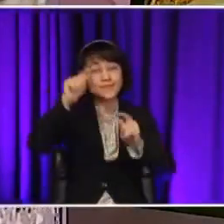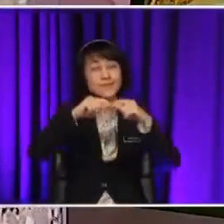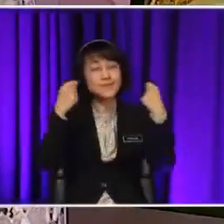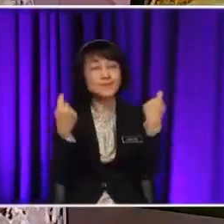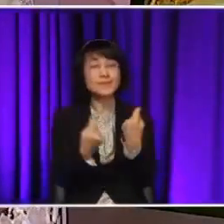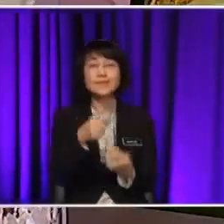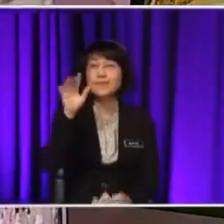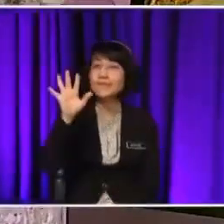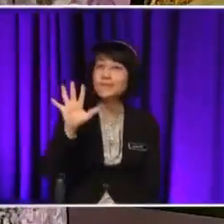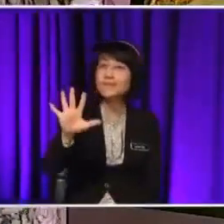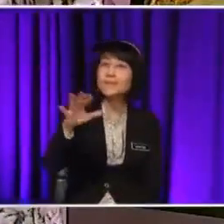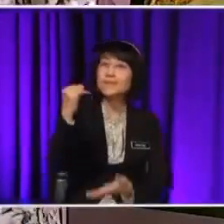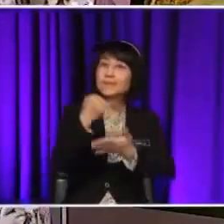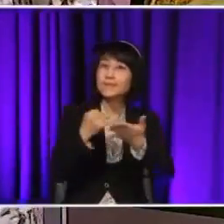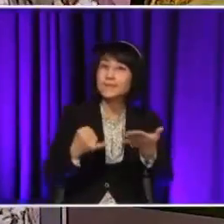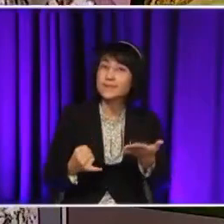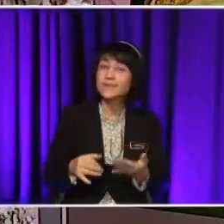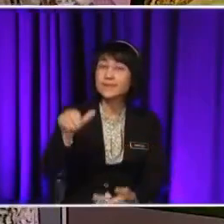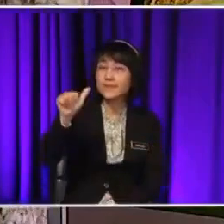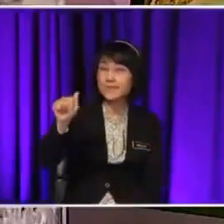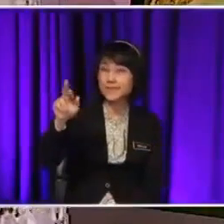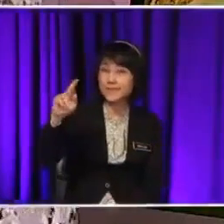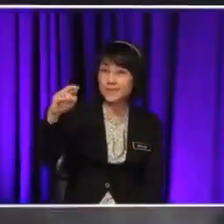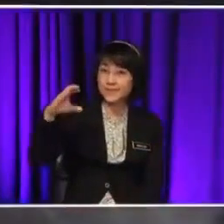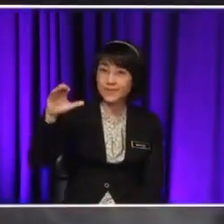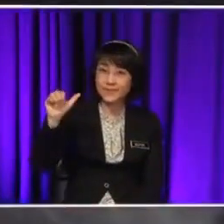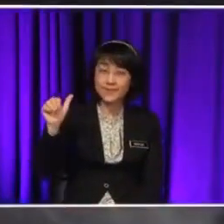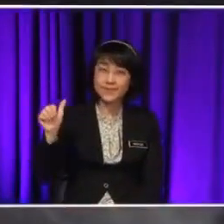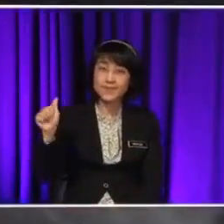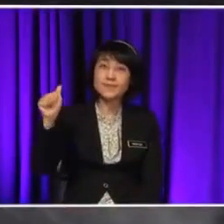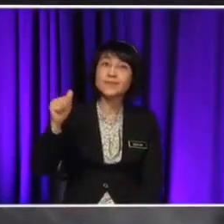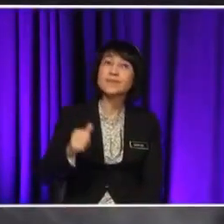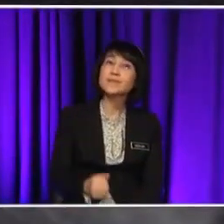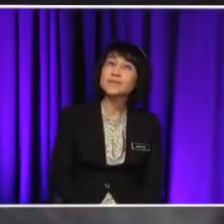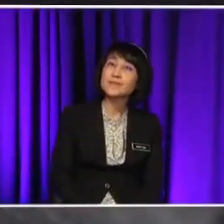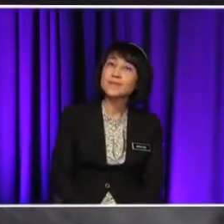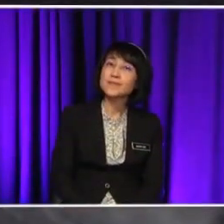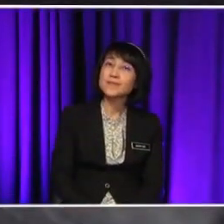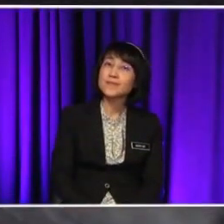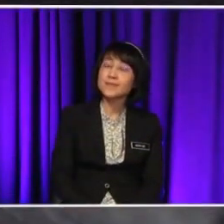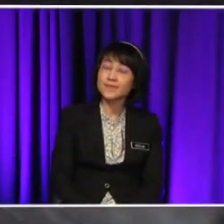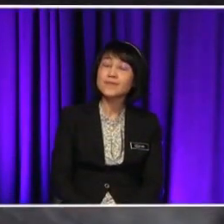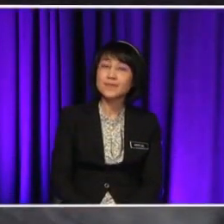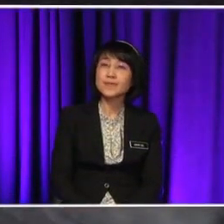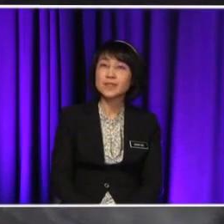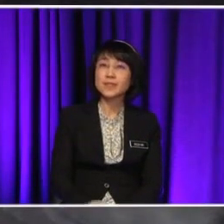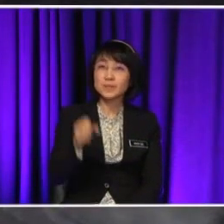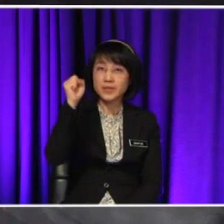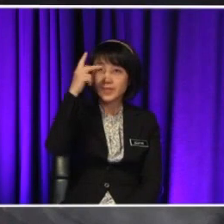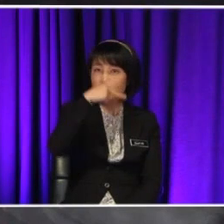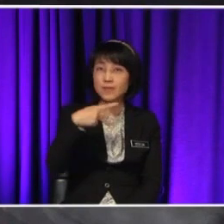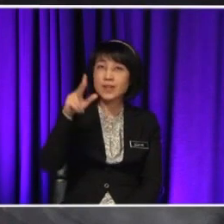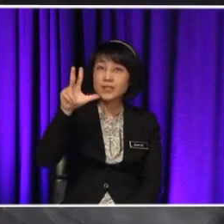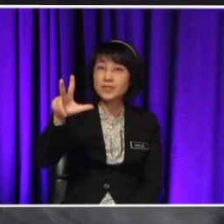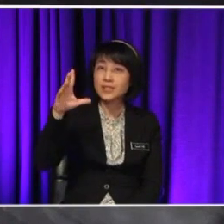5, iaitu seni arca. Okey, apa kaedah seni arca? Seni arca adalah sesuatu yang bersifat 3 dimensi. Okey, yang bersifat